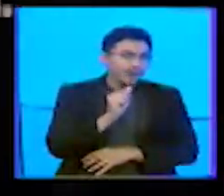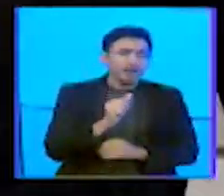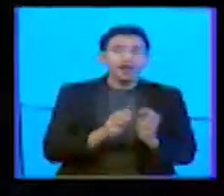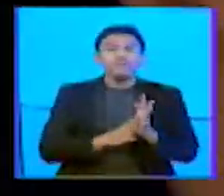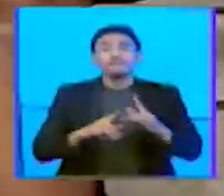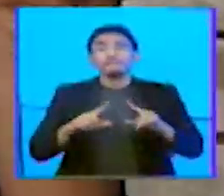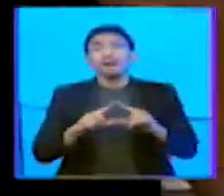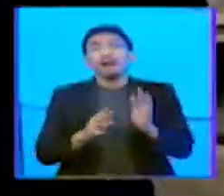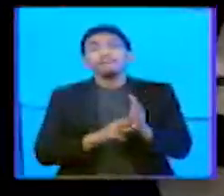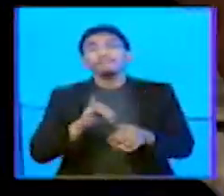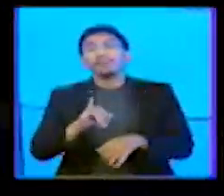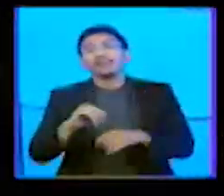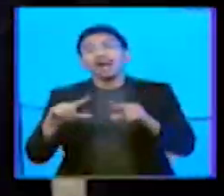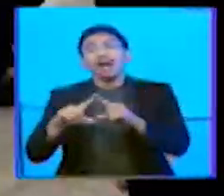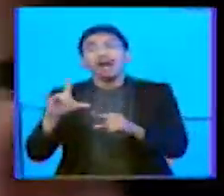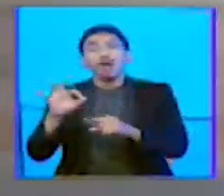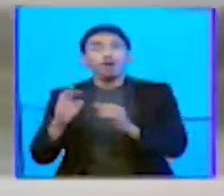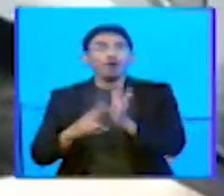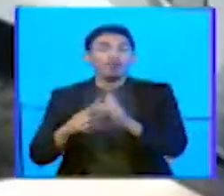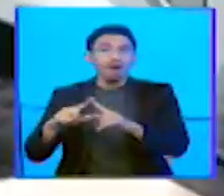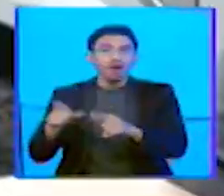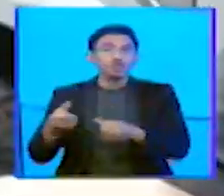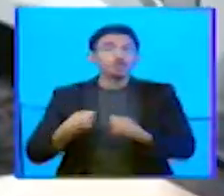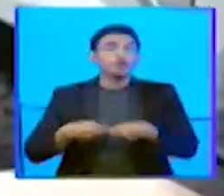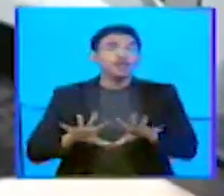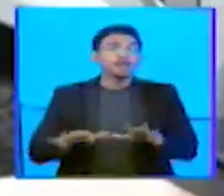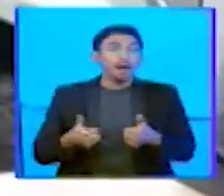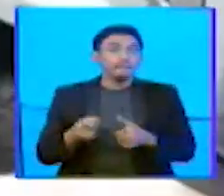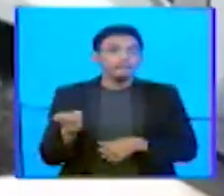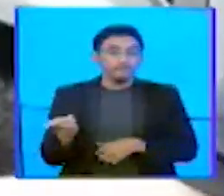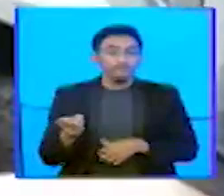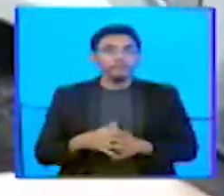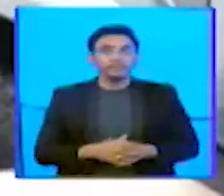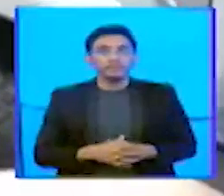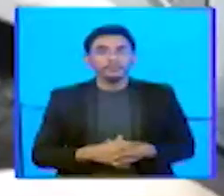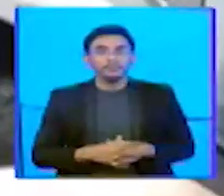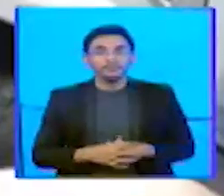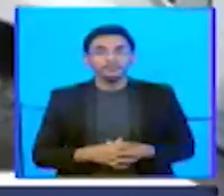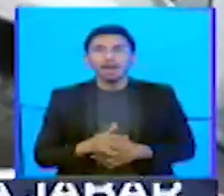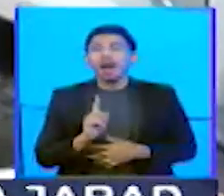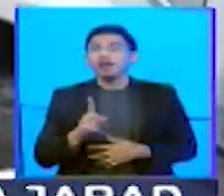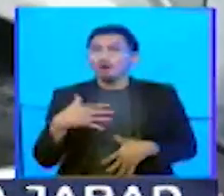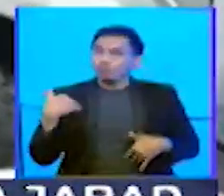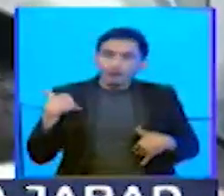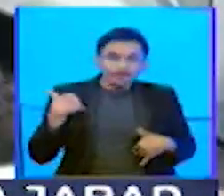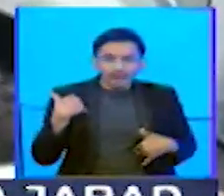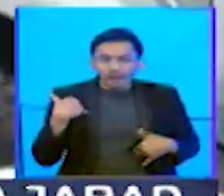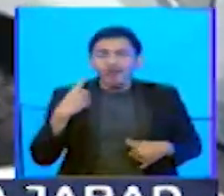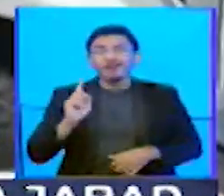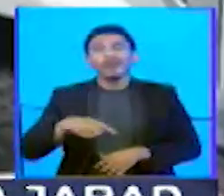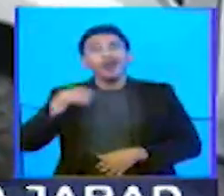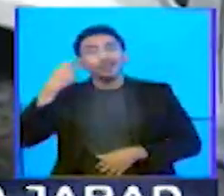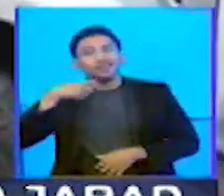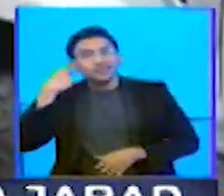dan siap untuk dijual Hai megapiksel ada artis kemudian ada pramugari